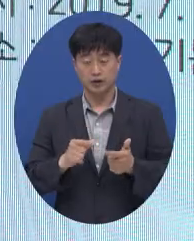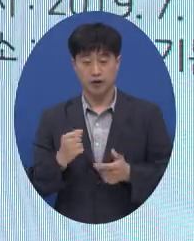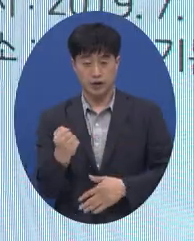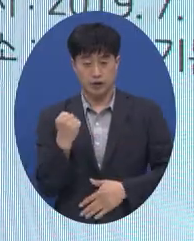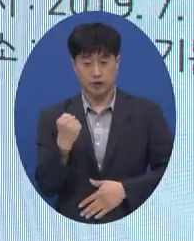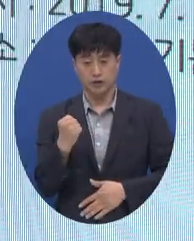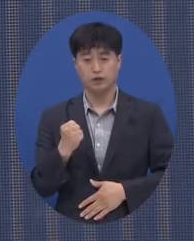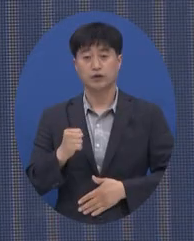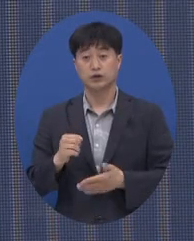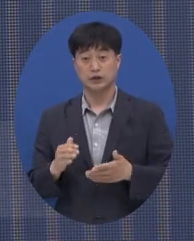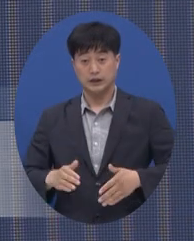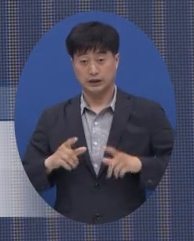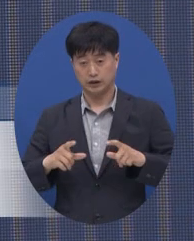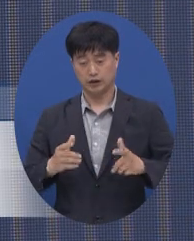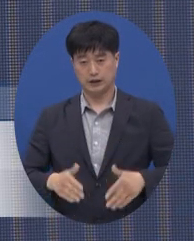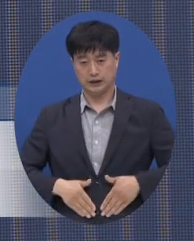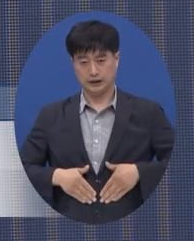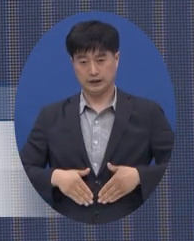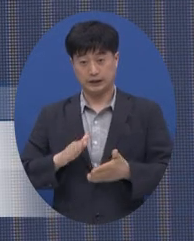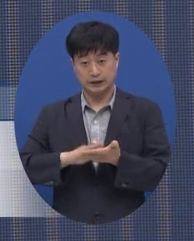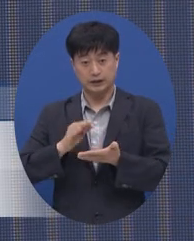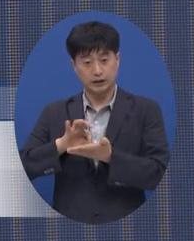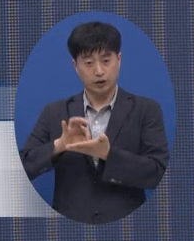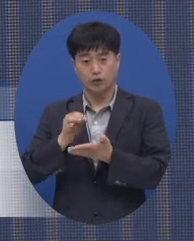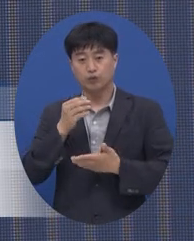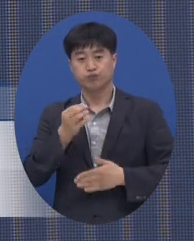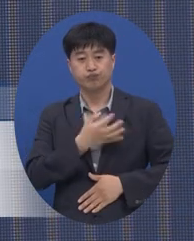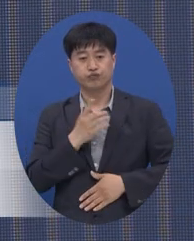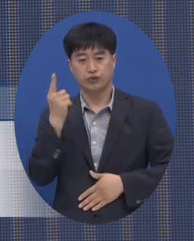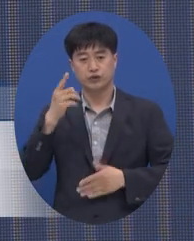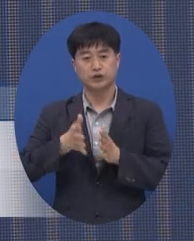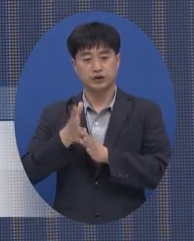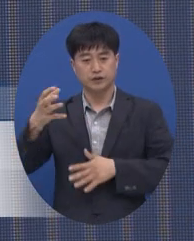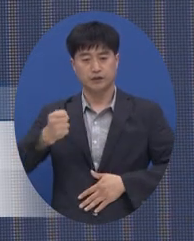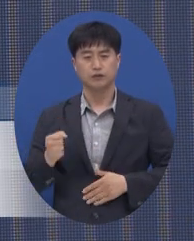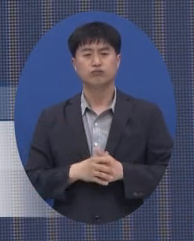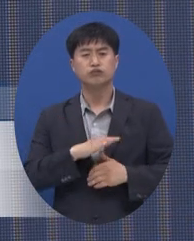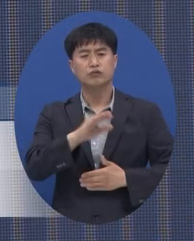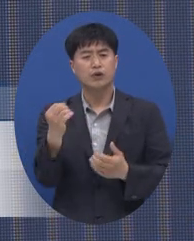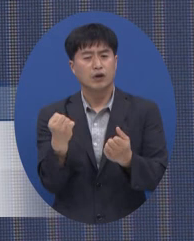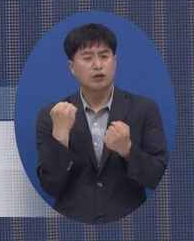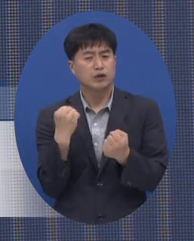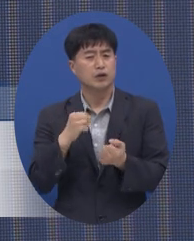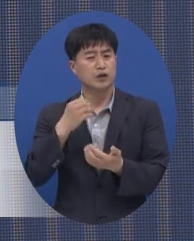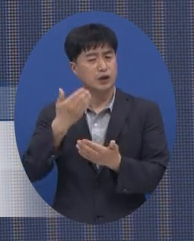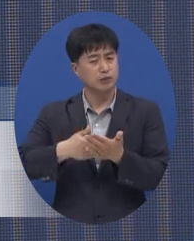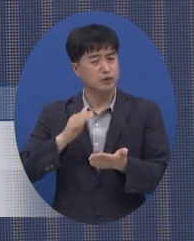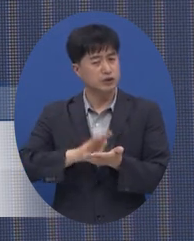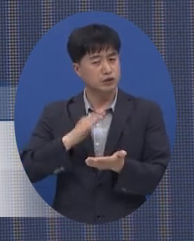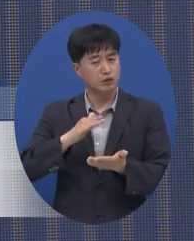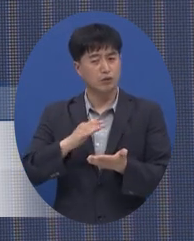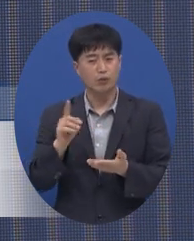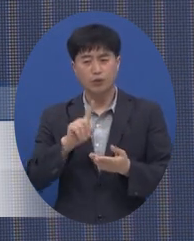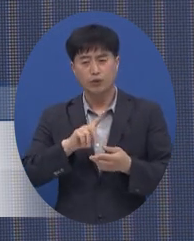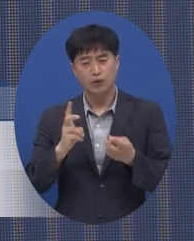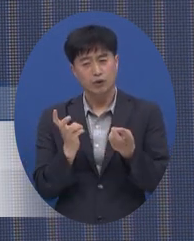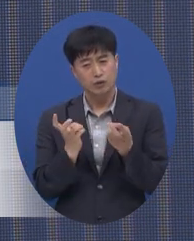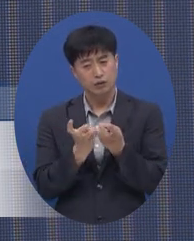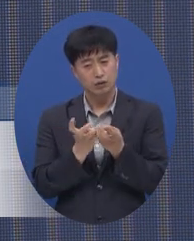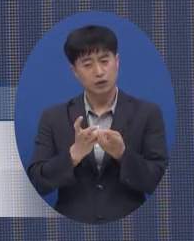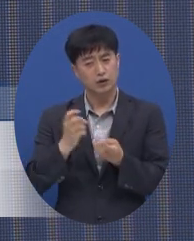차지했습니다 그 저희가 에너지로 쓰고 남은 열을 어떻게 하면 재활용 할까